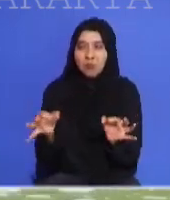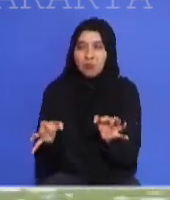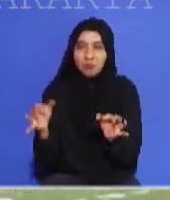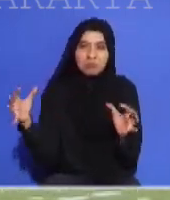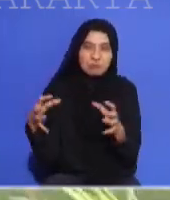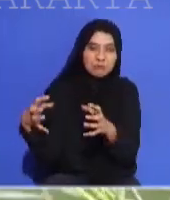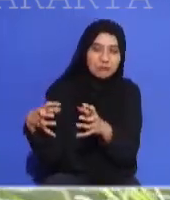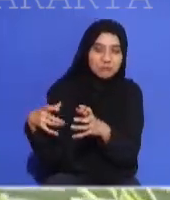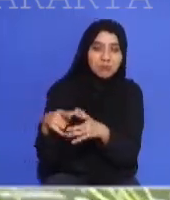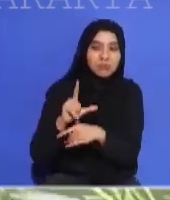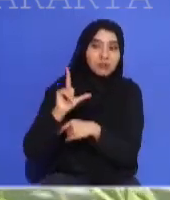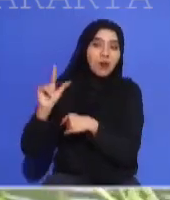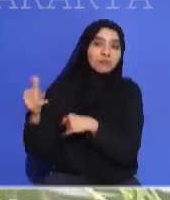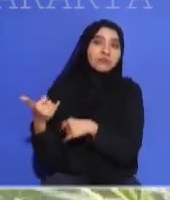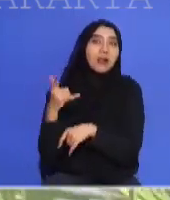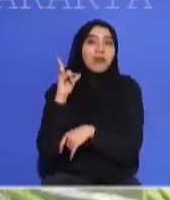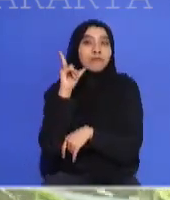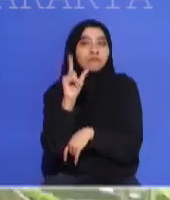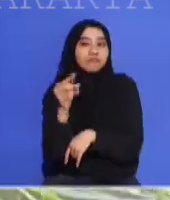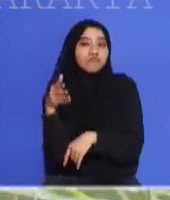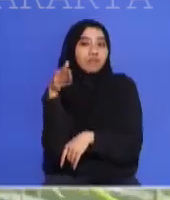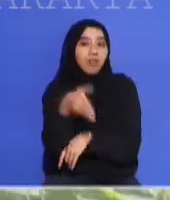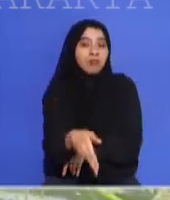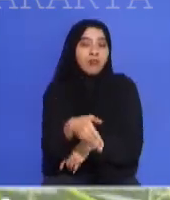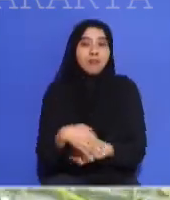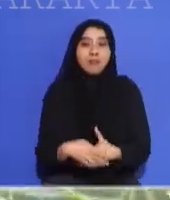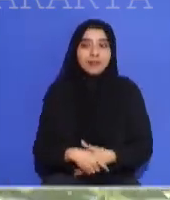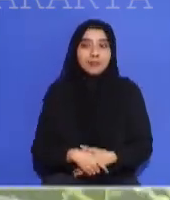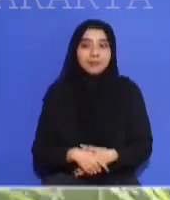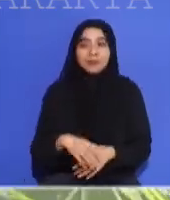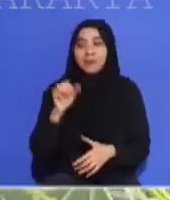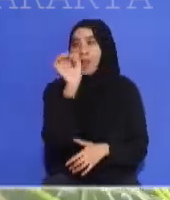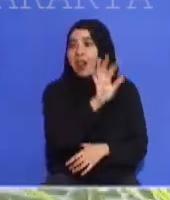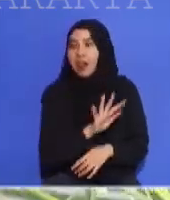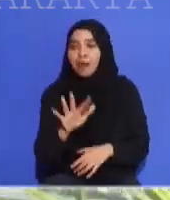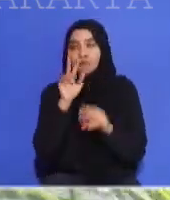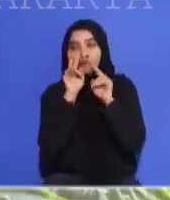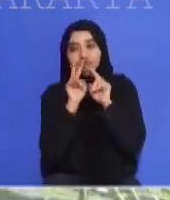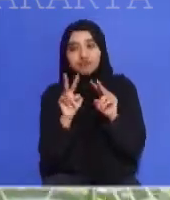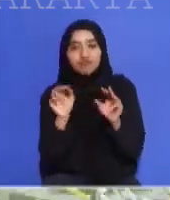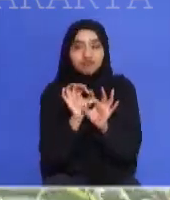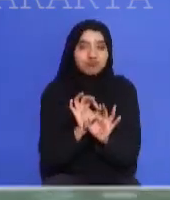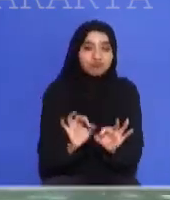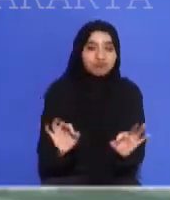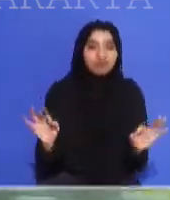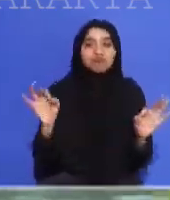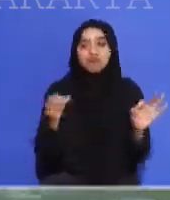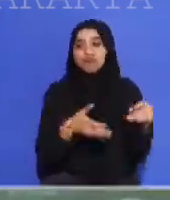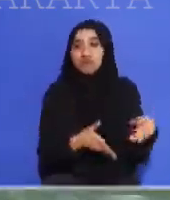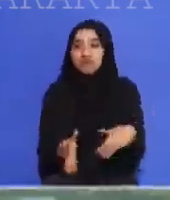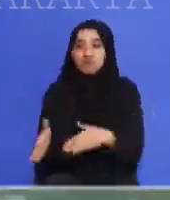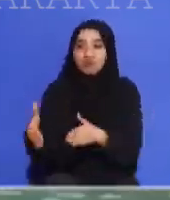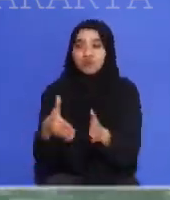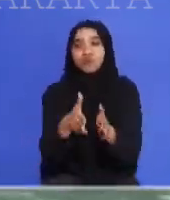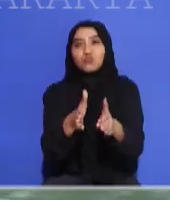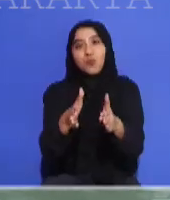ramening kita. Lembah Oyo Kedung Jati nyegahaken sesawangan alam ingkang edipeni. Lepen Oyo ingkang milinipun anteng saged narik